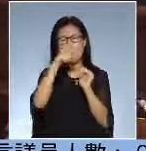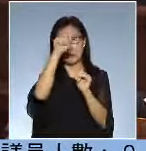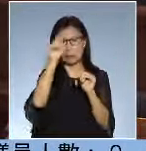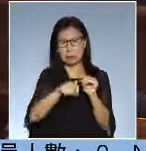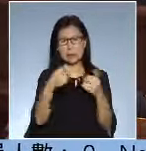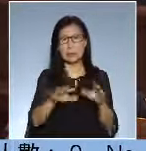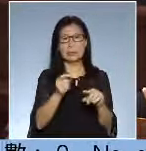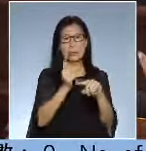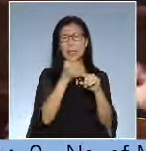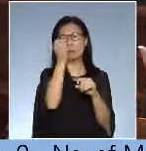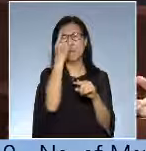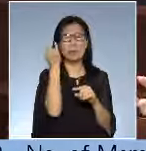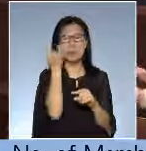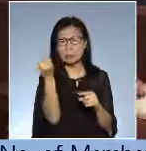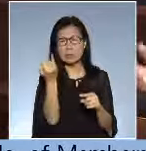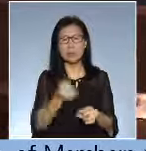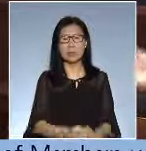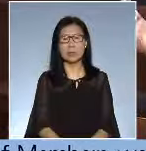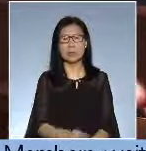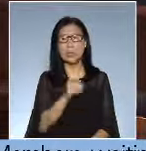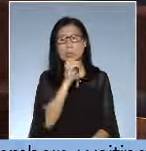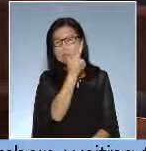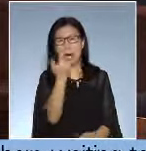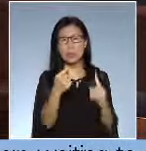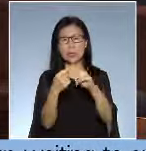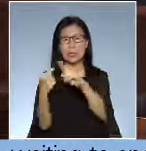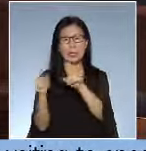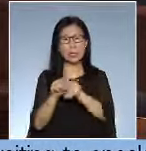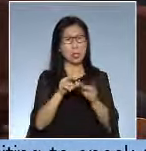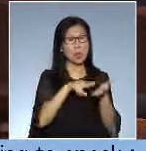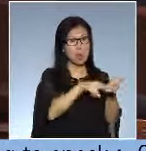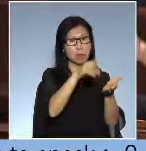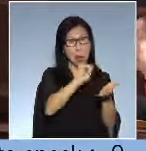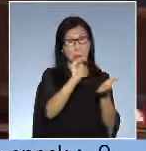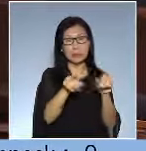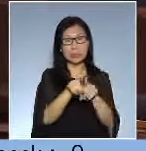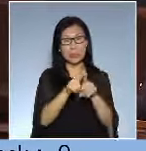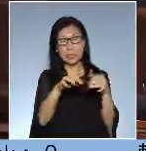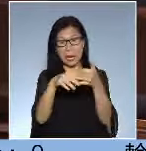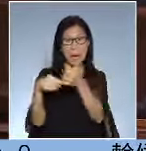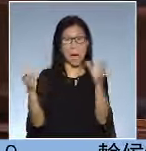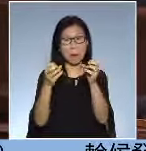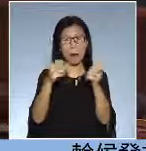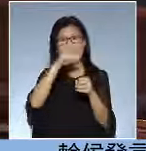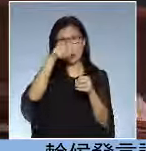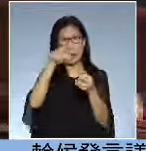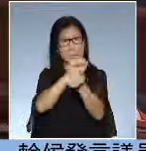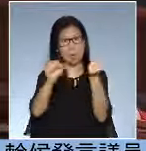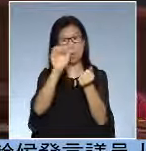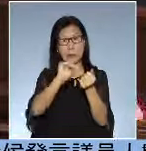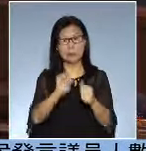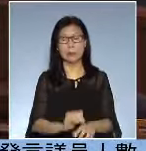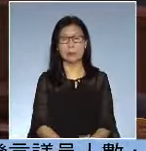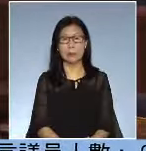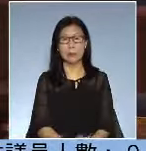夷所思的就是不知道為何還有那麼多市民信你們那套，認為真的拉布可以解決問題。我們今